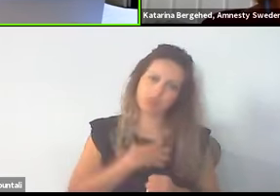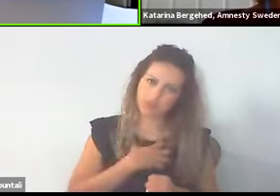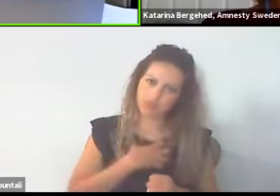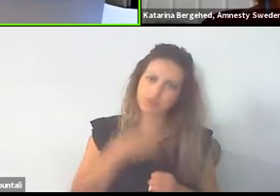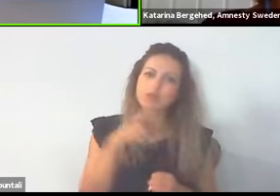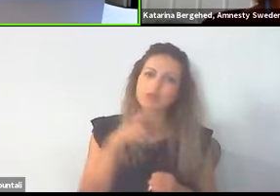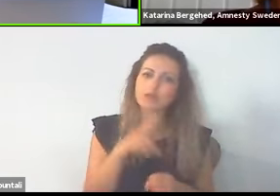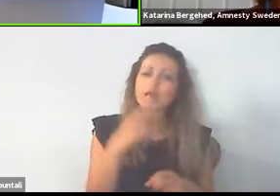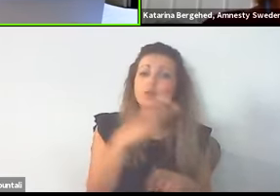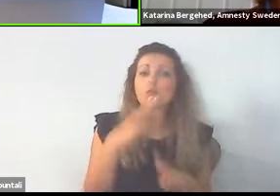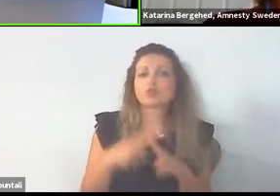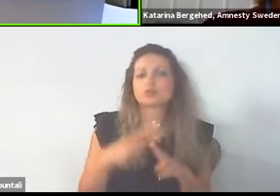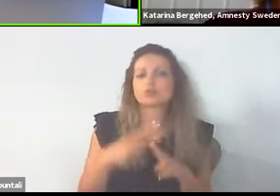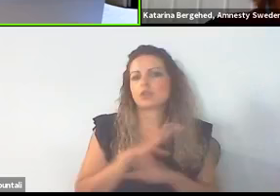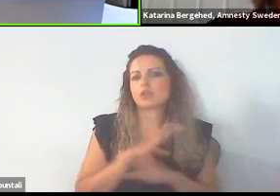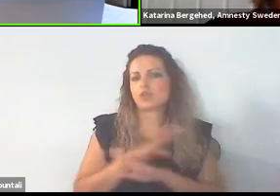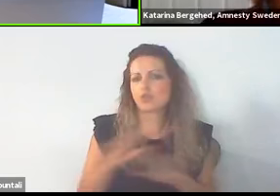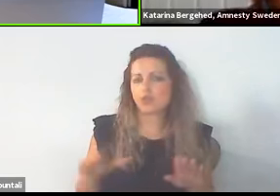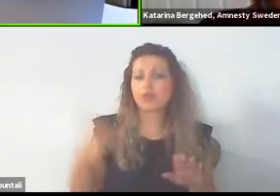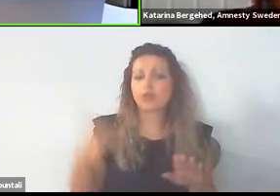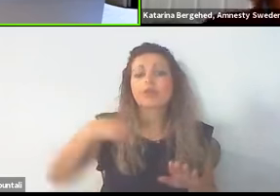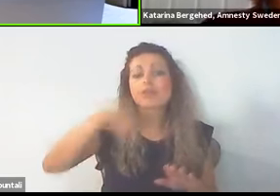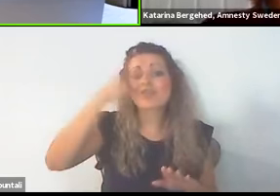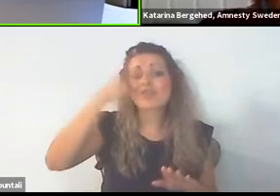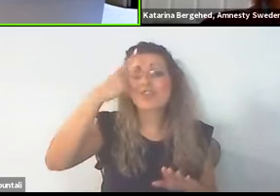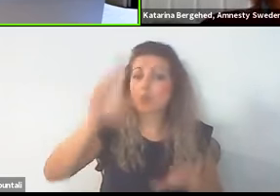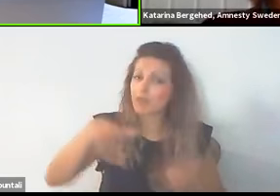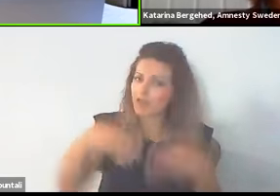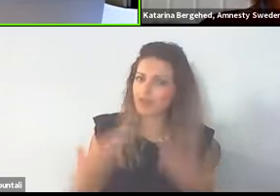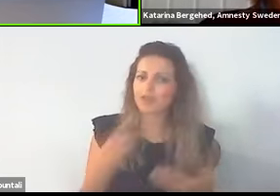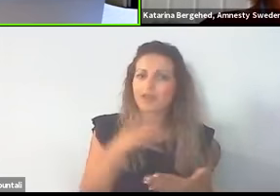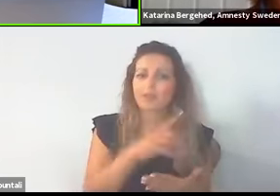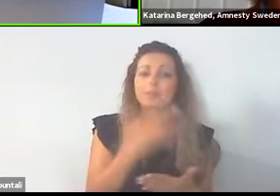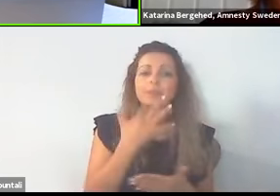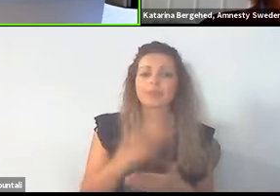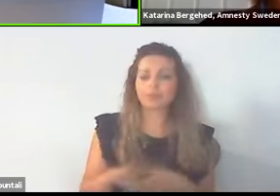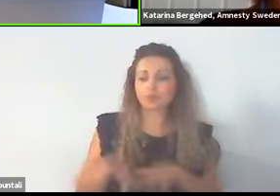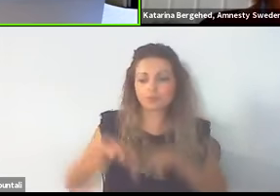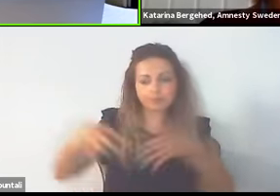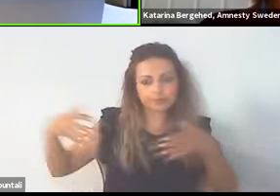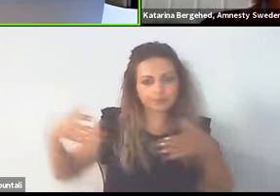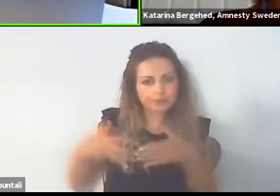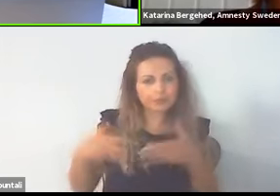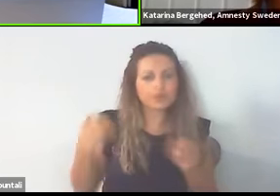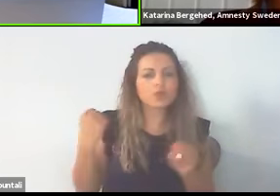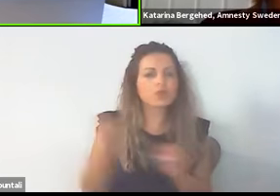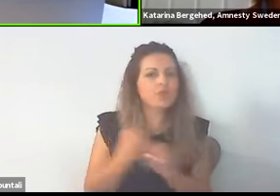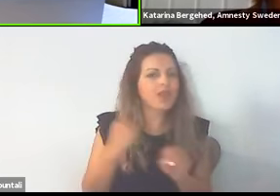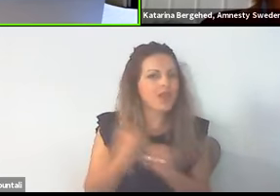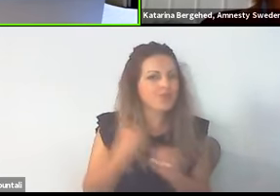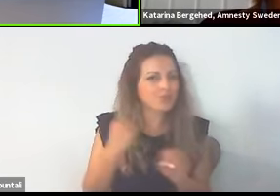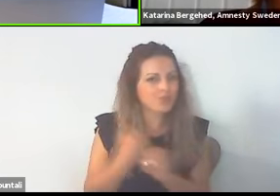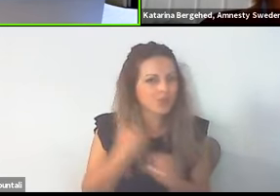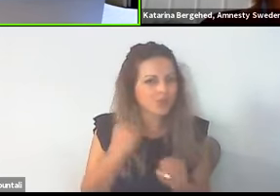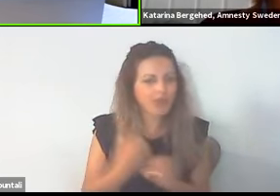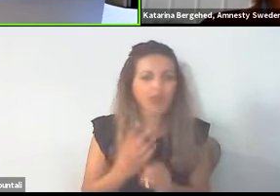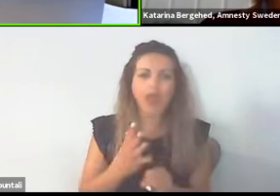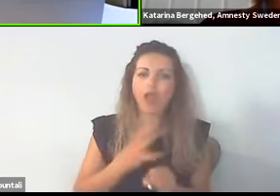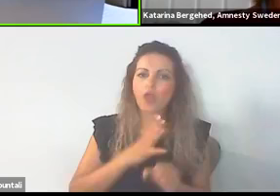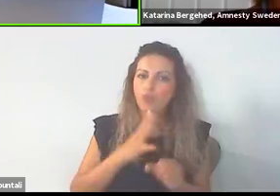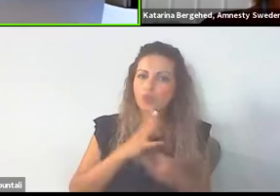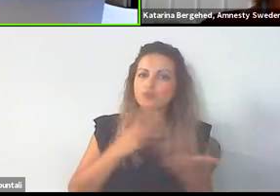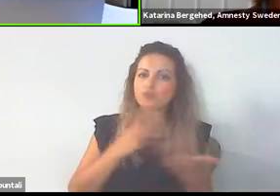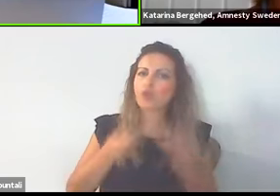κομμάτι του δικαιώματος στην υγεία και γι' αυτό δουλεύουμε μαζί με πολλούς ανθρώπους και